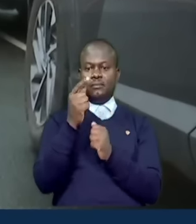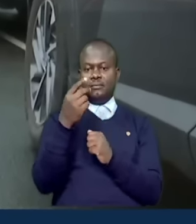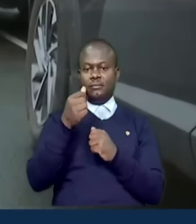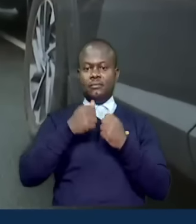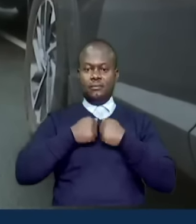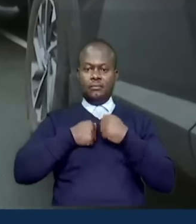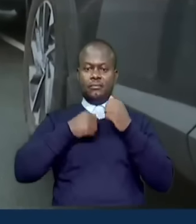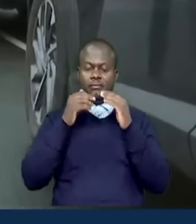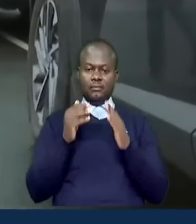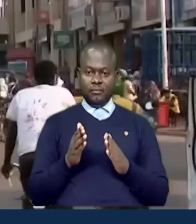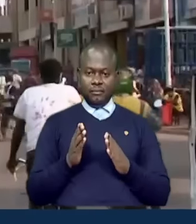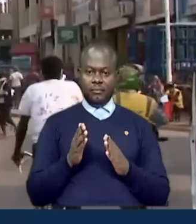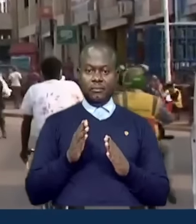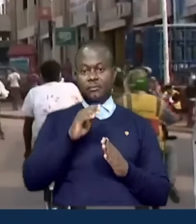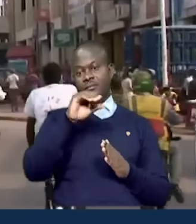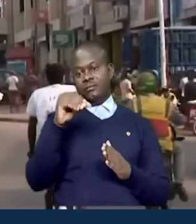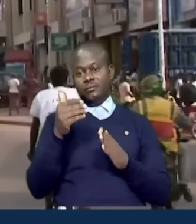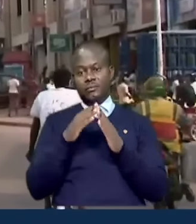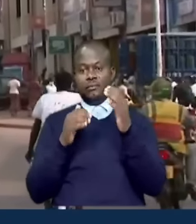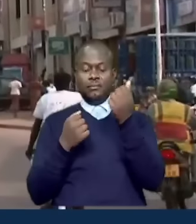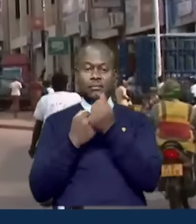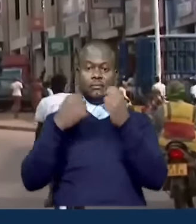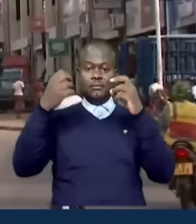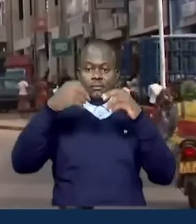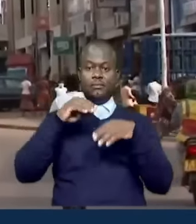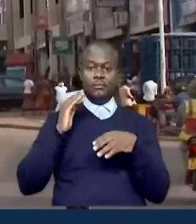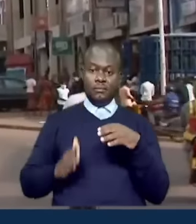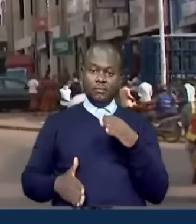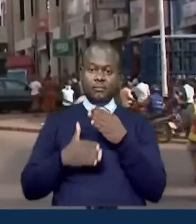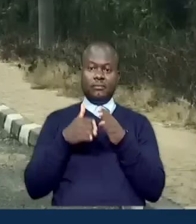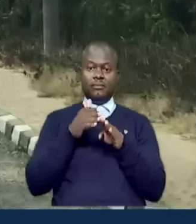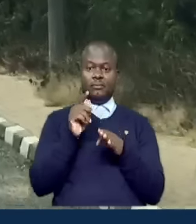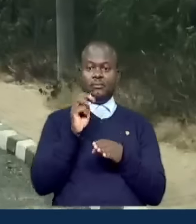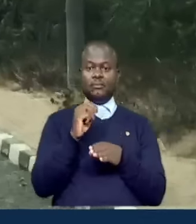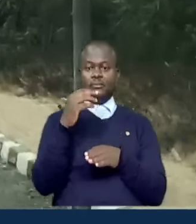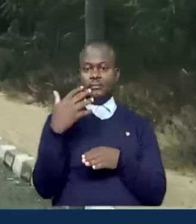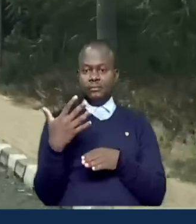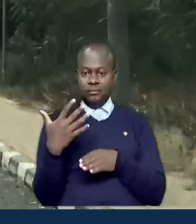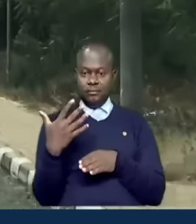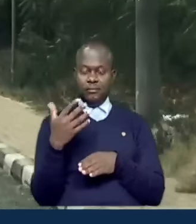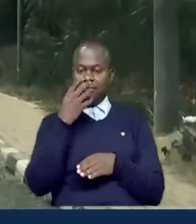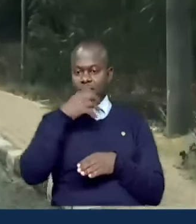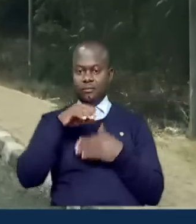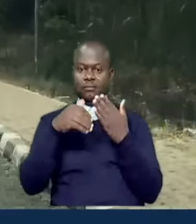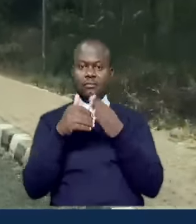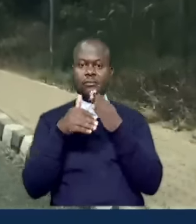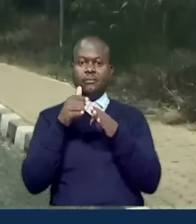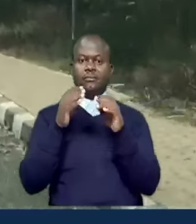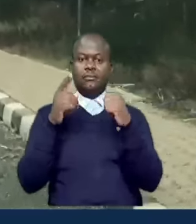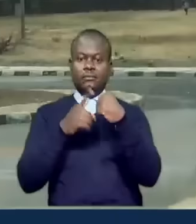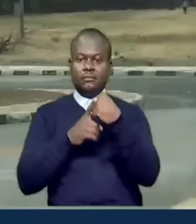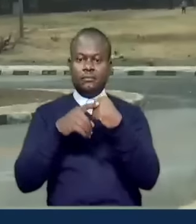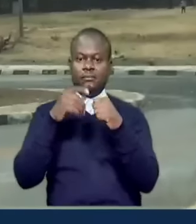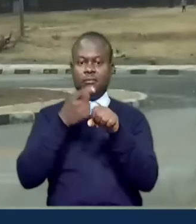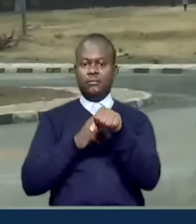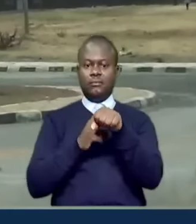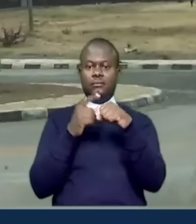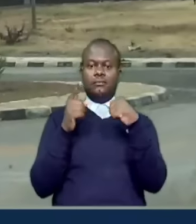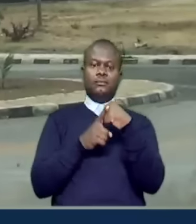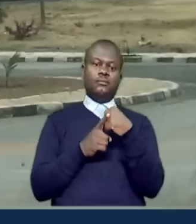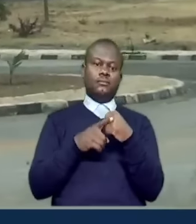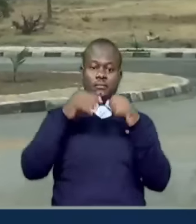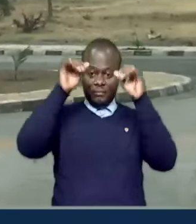y'u Rwanda. Mu yindi mijyi yunganira Kigali nka Huye hubatswe ibirometero 5 Muhanga hubakwa 6 Musanze 6